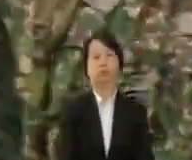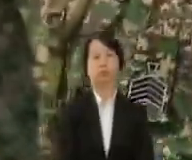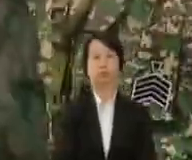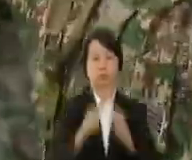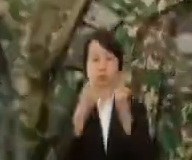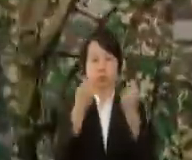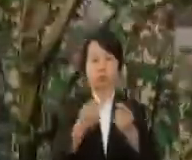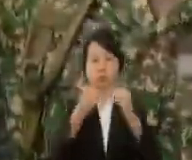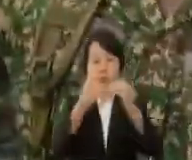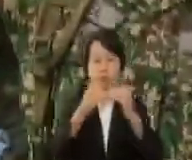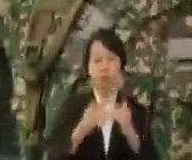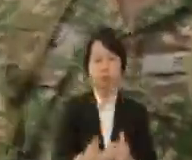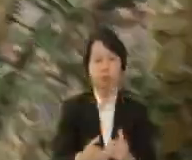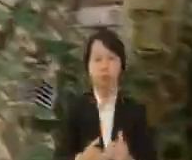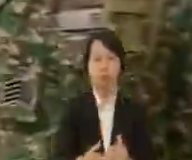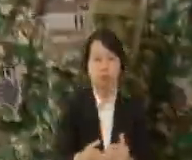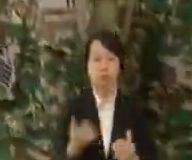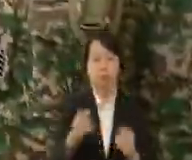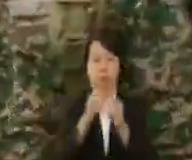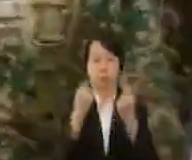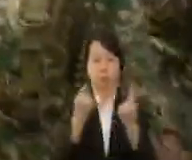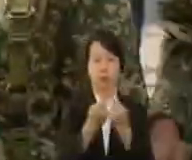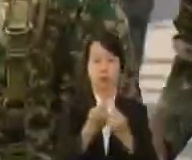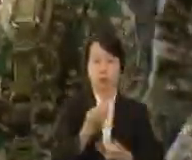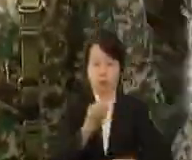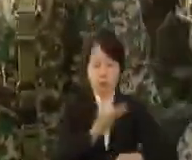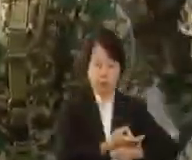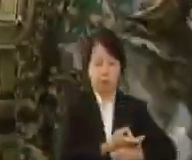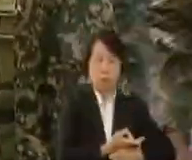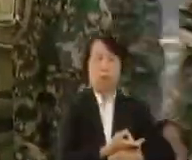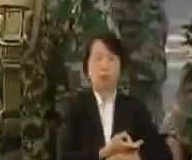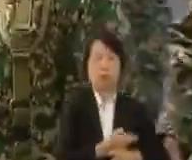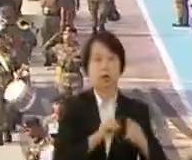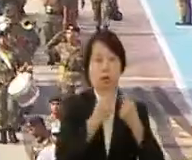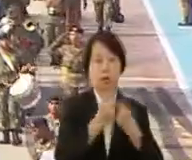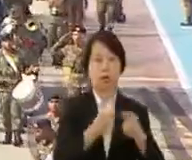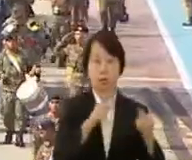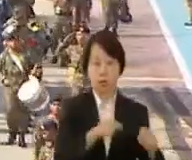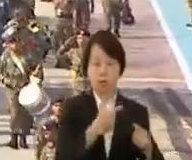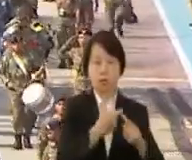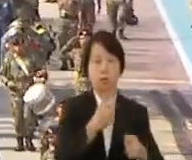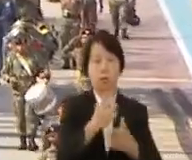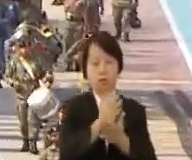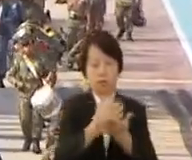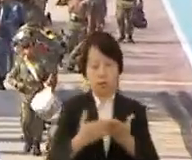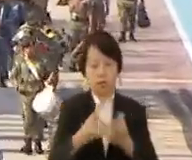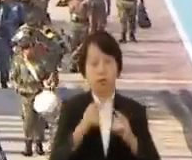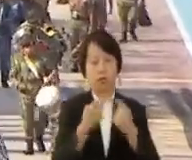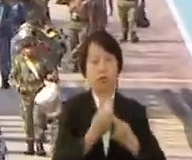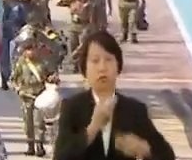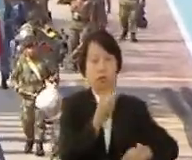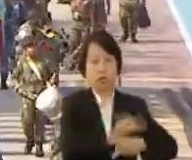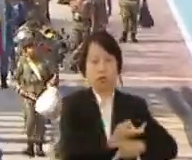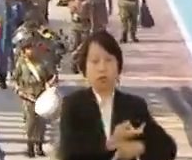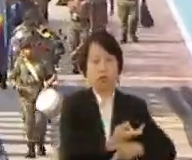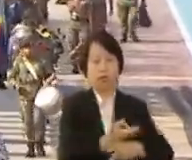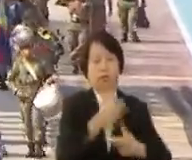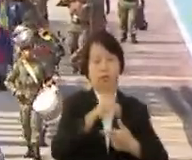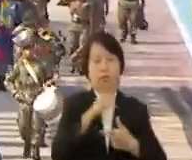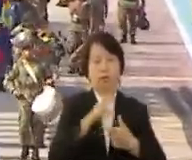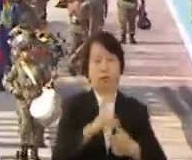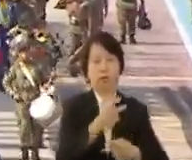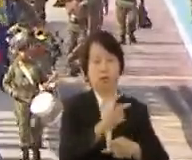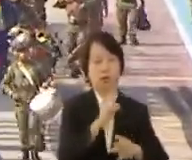Kontingen seterusnya adalah kontingen pasukan simpanan. Kontingen ini adalah dari bahagian pasukan simpanan atau